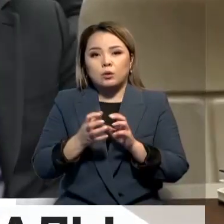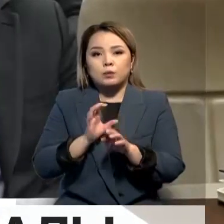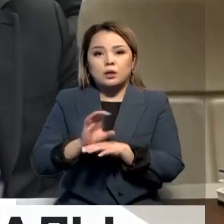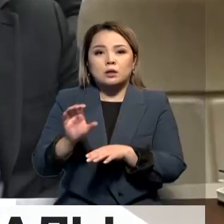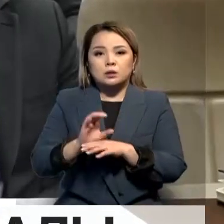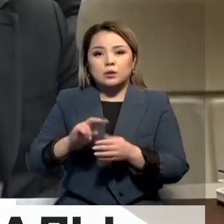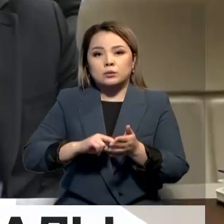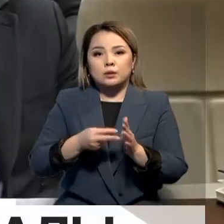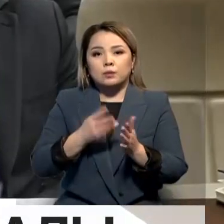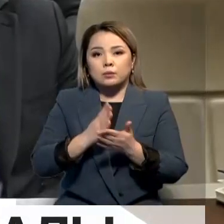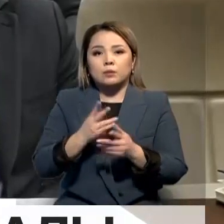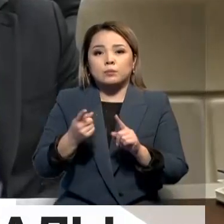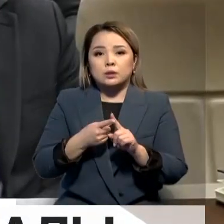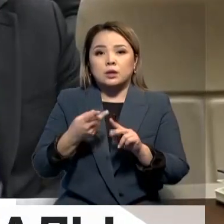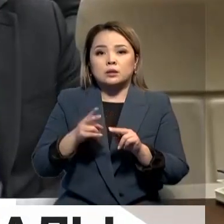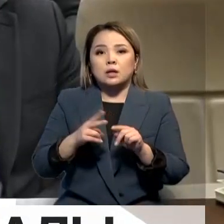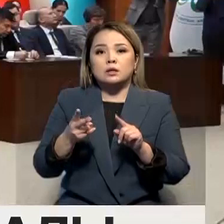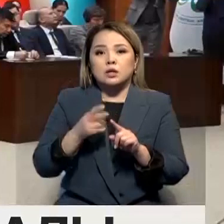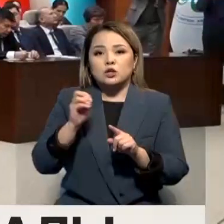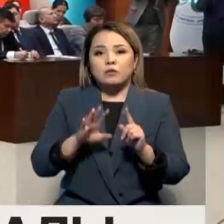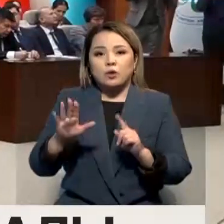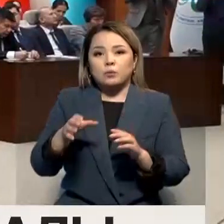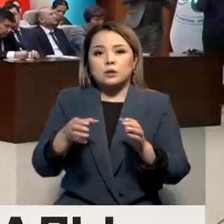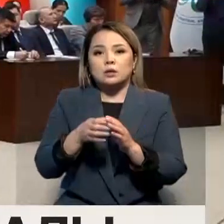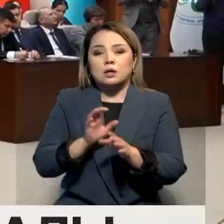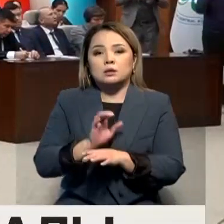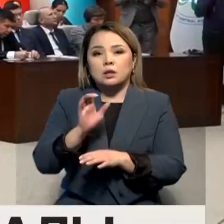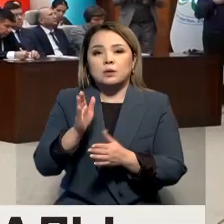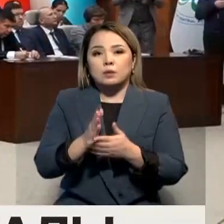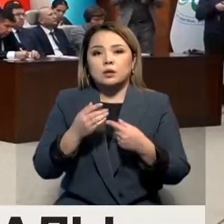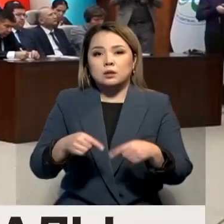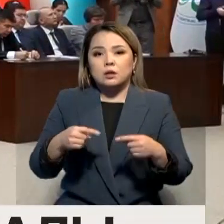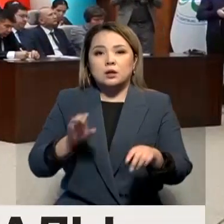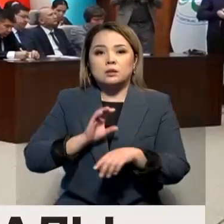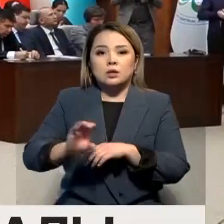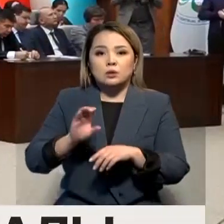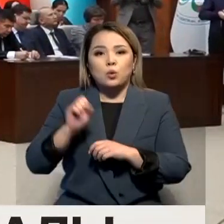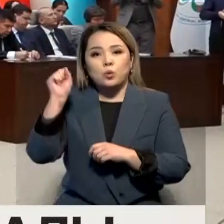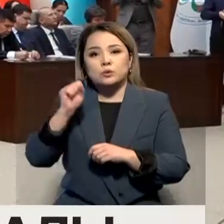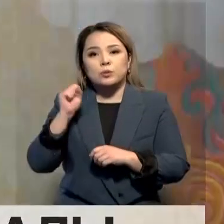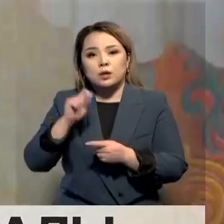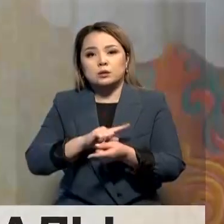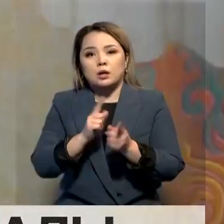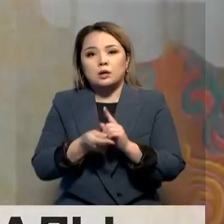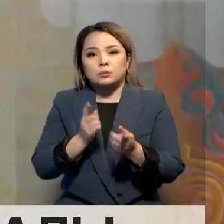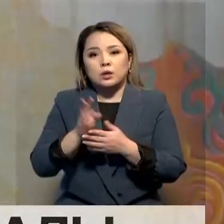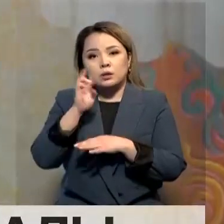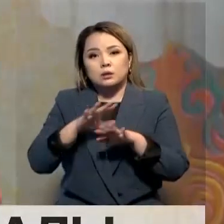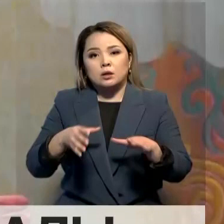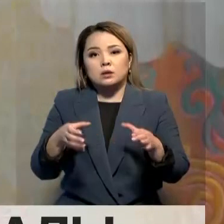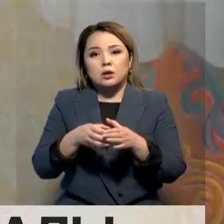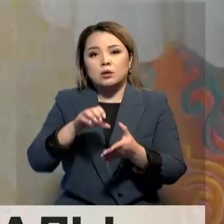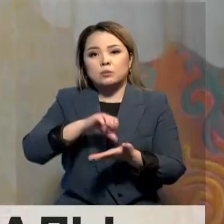қанданып жатыр. Бұл бір. Екіншіден, Еуропаға жөнелтіліп келген кей экспорттық өнімдер Өзбекстанға ауысады. Еліміздің